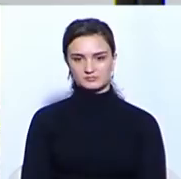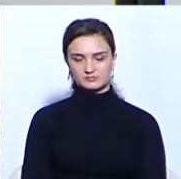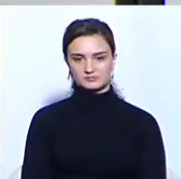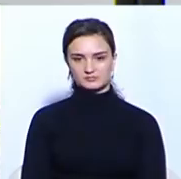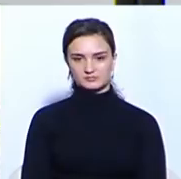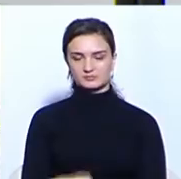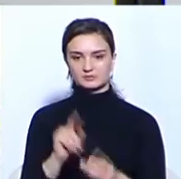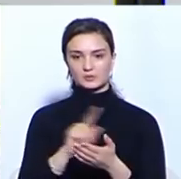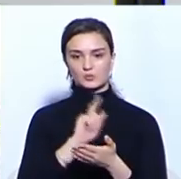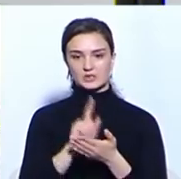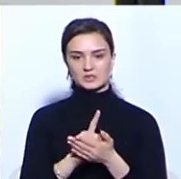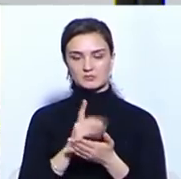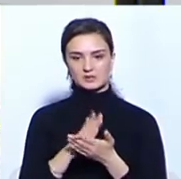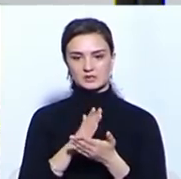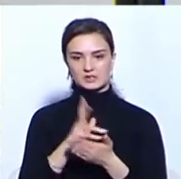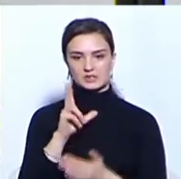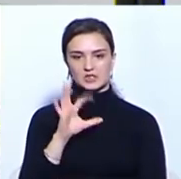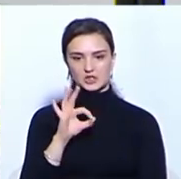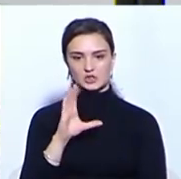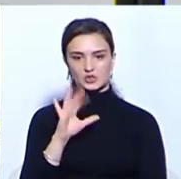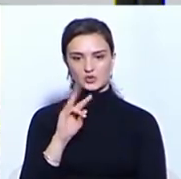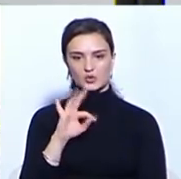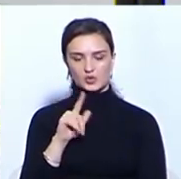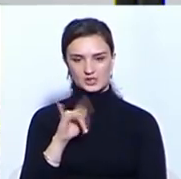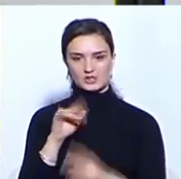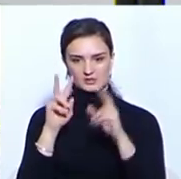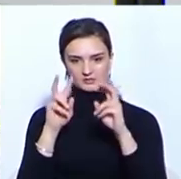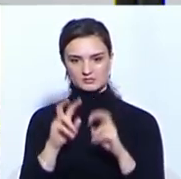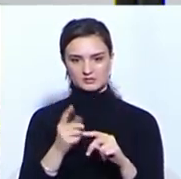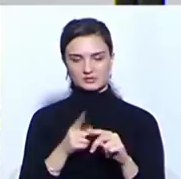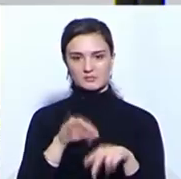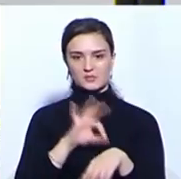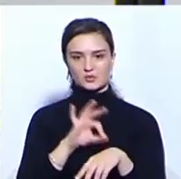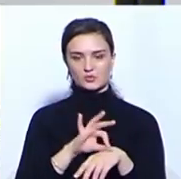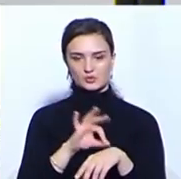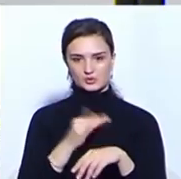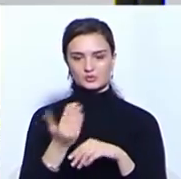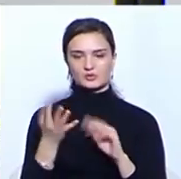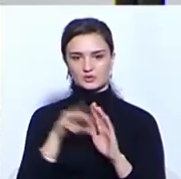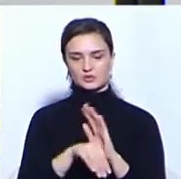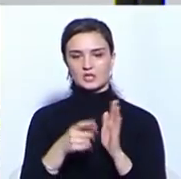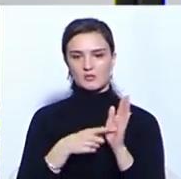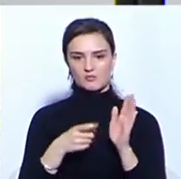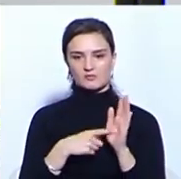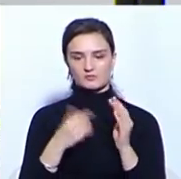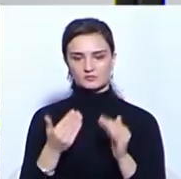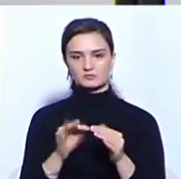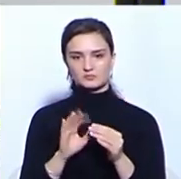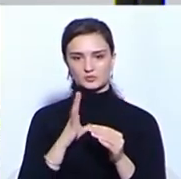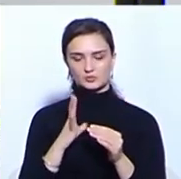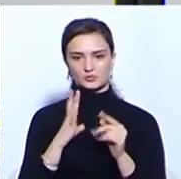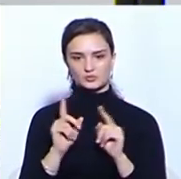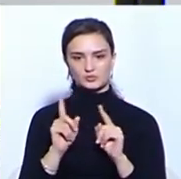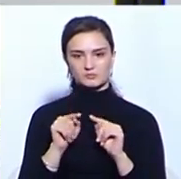ეცით, აუცილებელი არის ჰისტოლოგიურ დიაგნოზში, ესე იგი პათოლოგიურ ლაბორატორიაში გამოკვლევის დასკვნაში მითითებული იყოს,